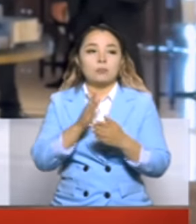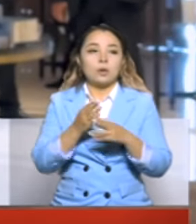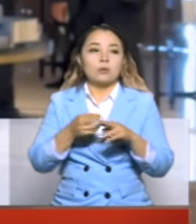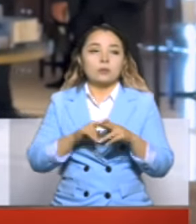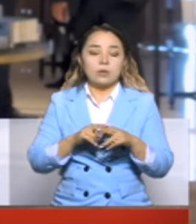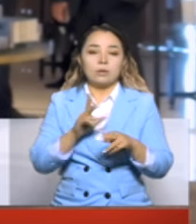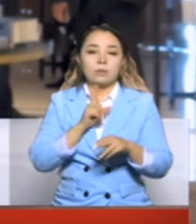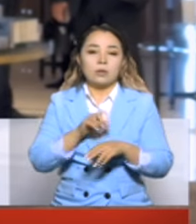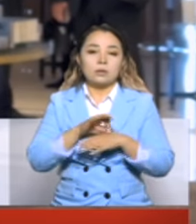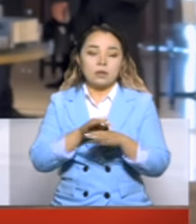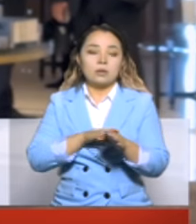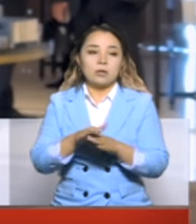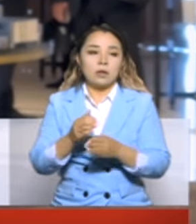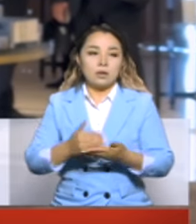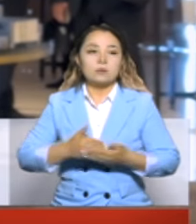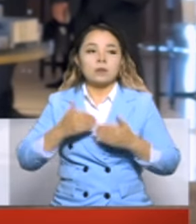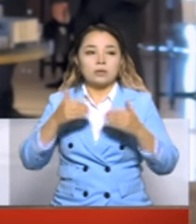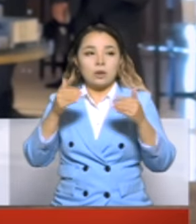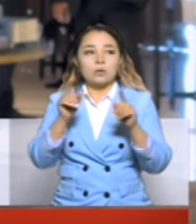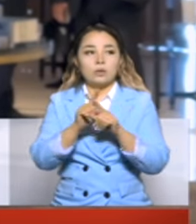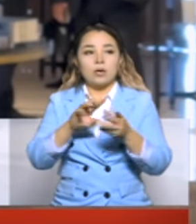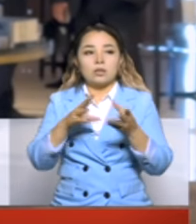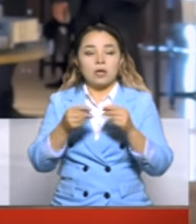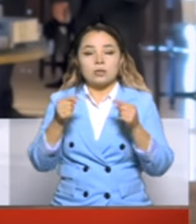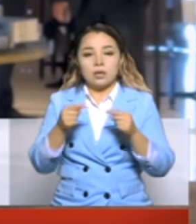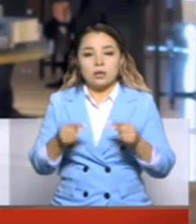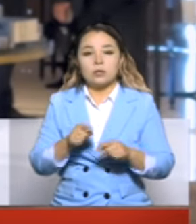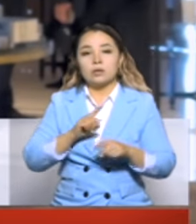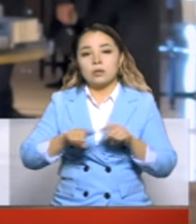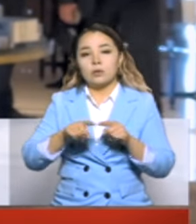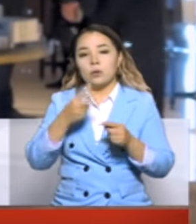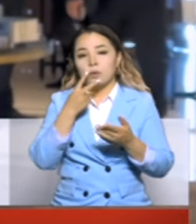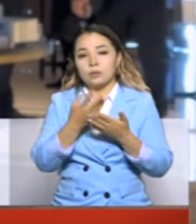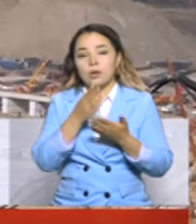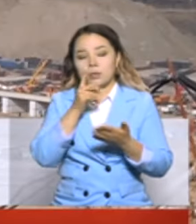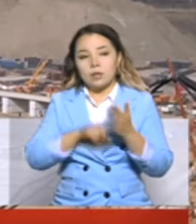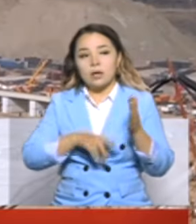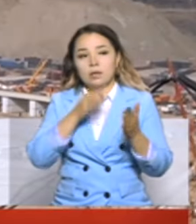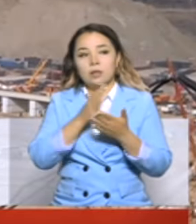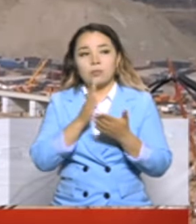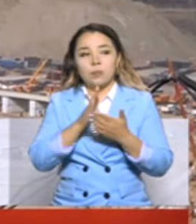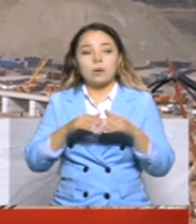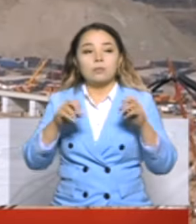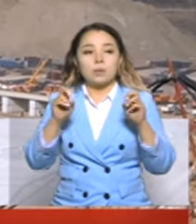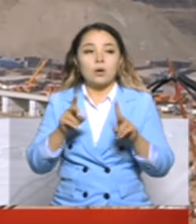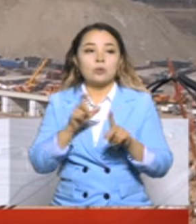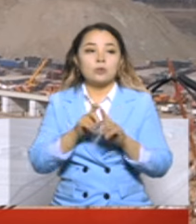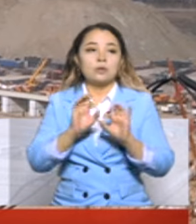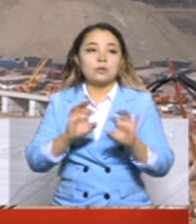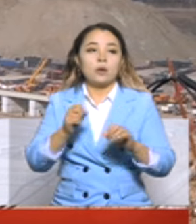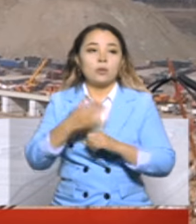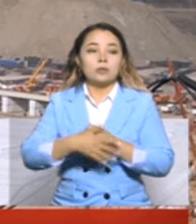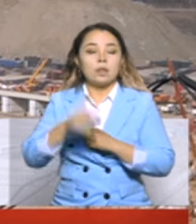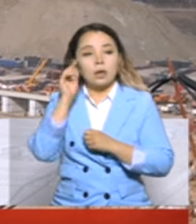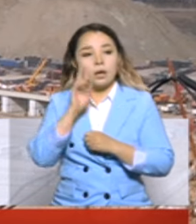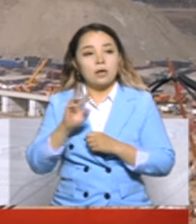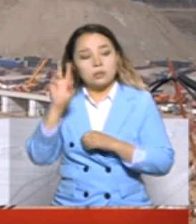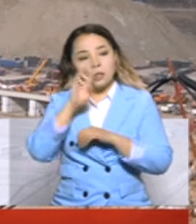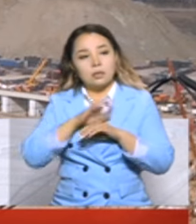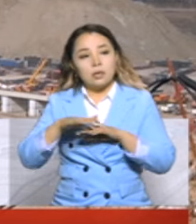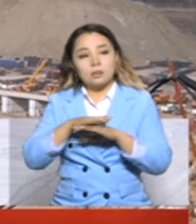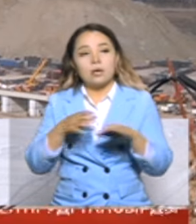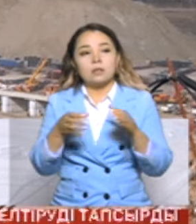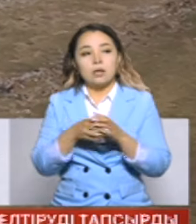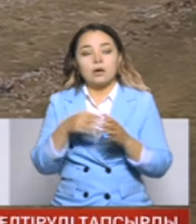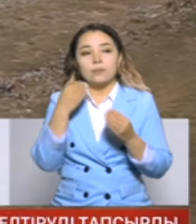жиын соны биікте түсті. Нақты нәтижені жақын арада көреміз деген сенім бар. Мамандар сөзінше Орталық Азия елдері арасында